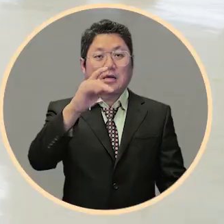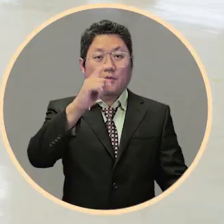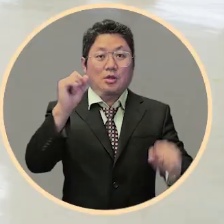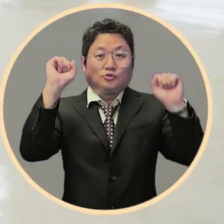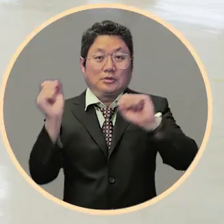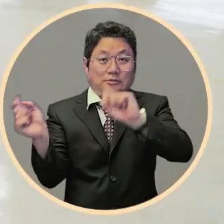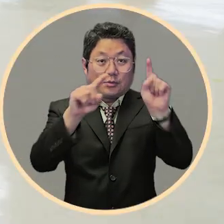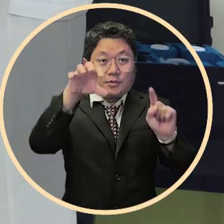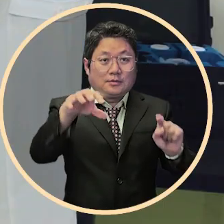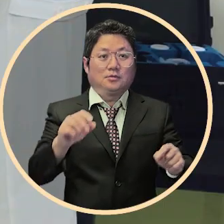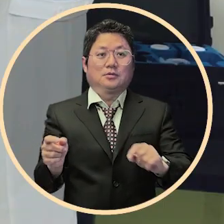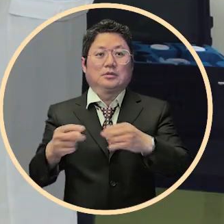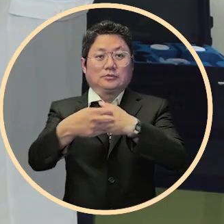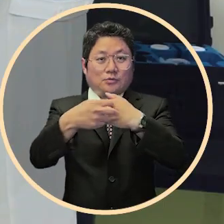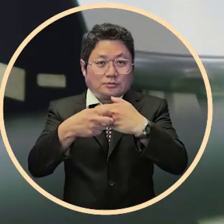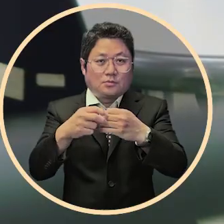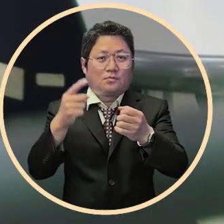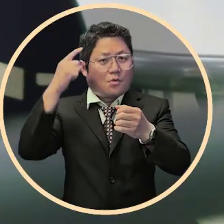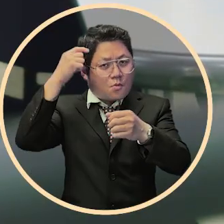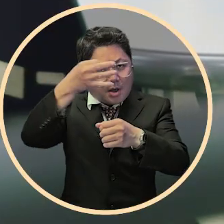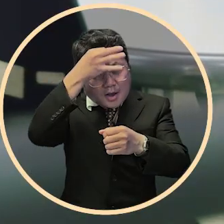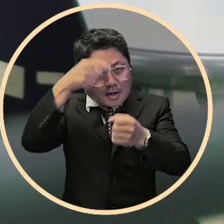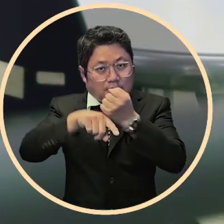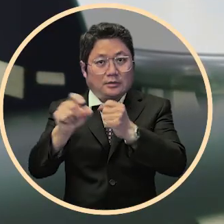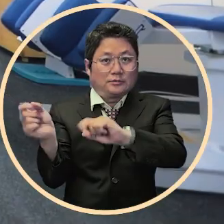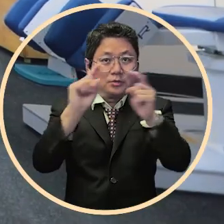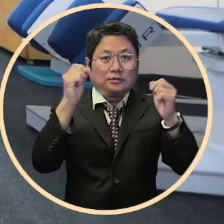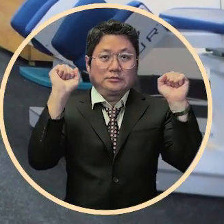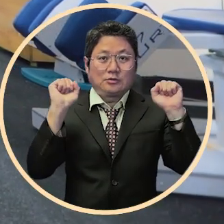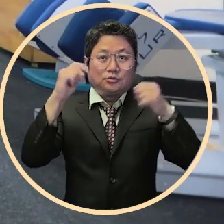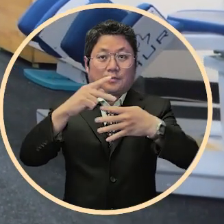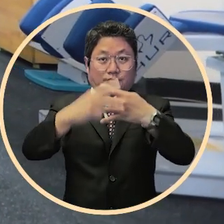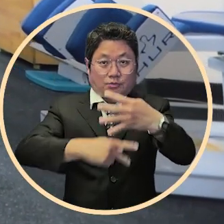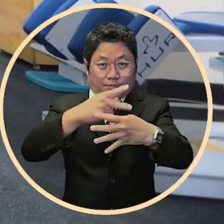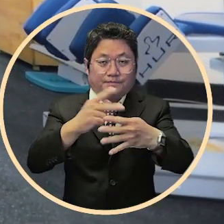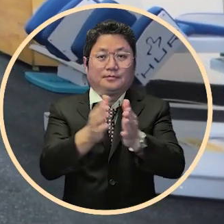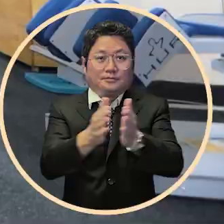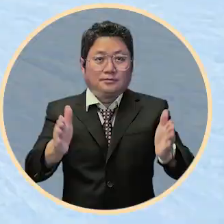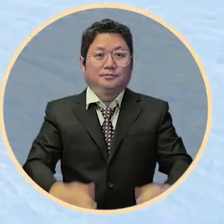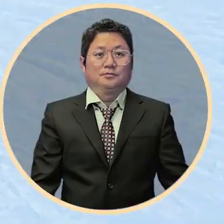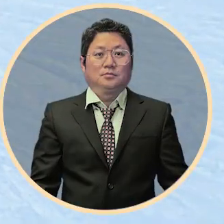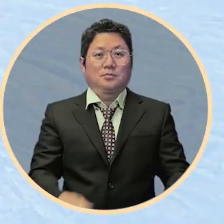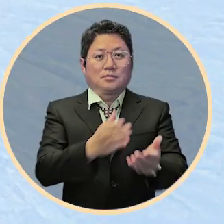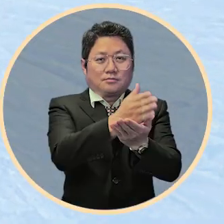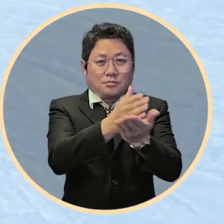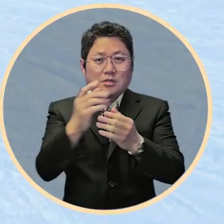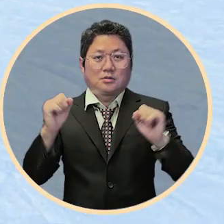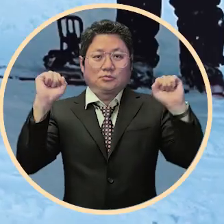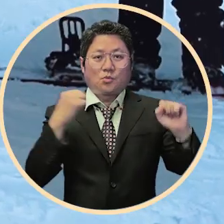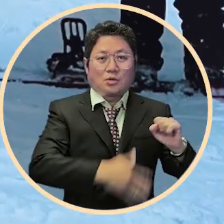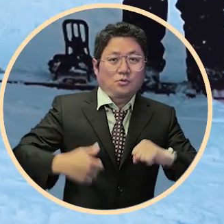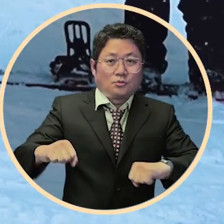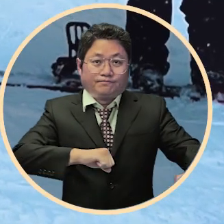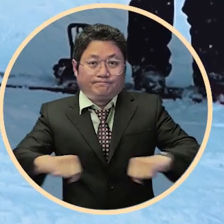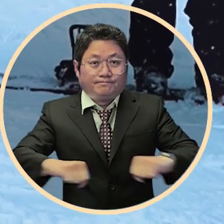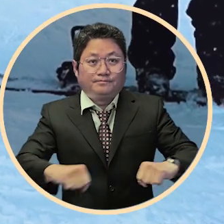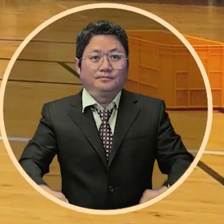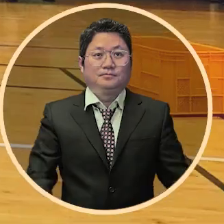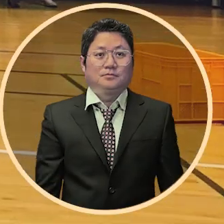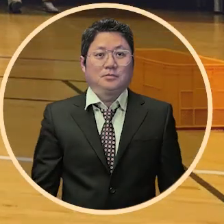나래관 운동재활과는 의료적이고 과학적인 재활체육 프로그램을 시행하고 강도별 신체활동을